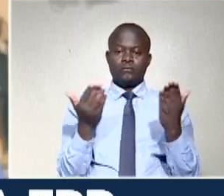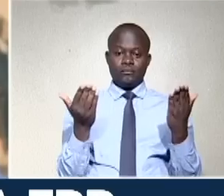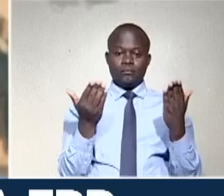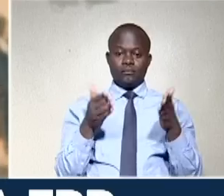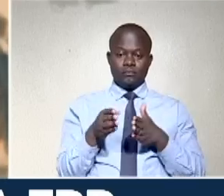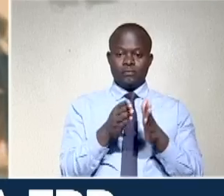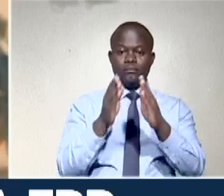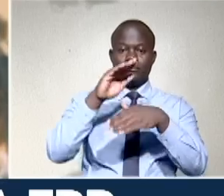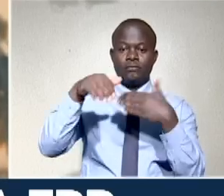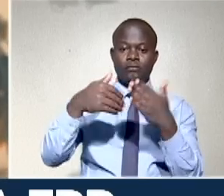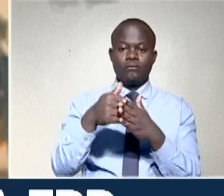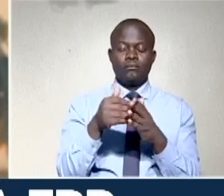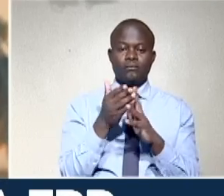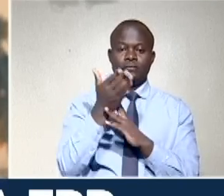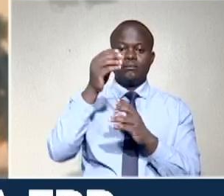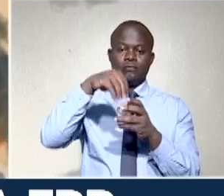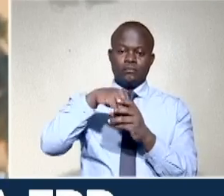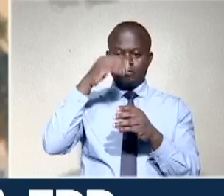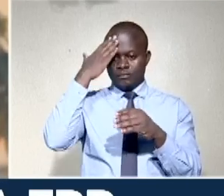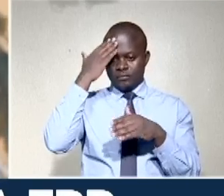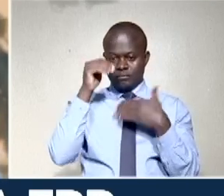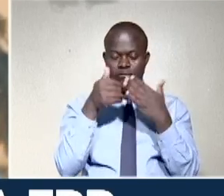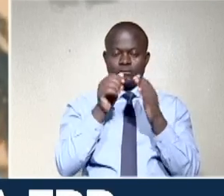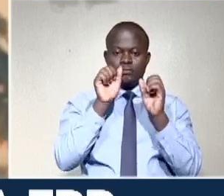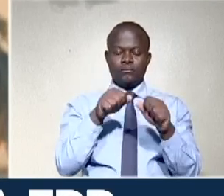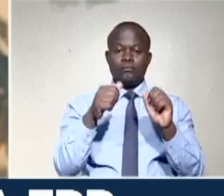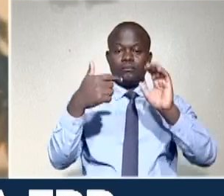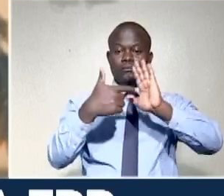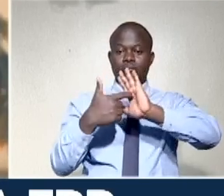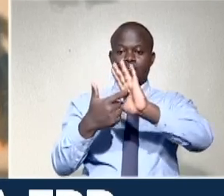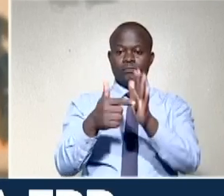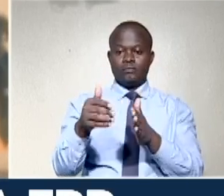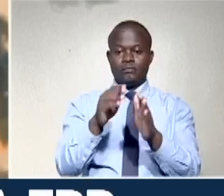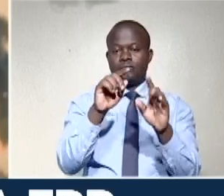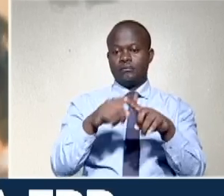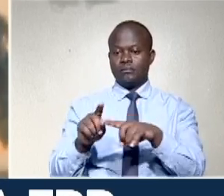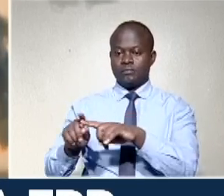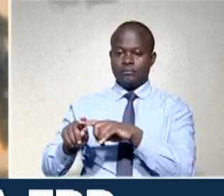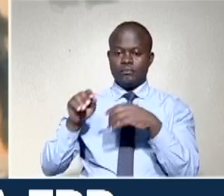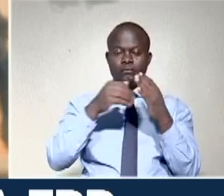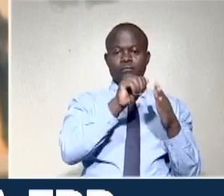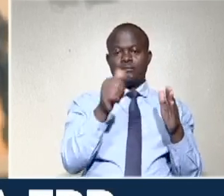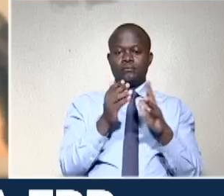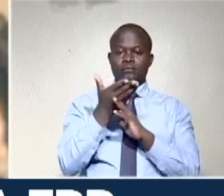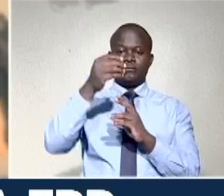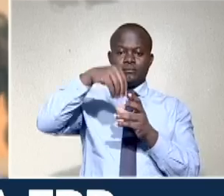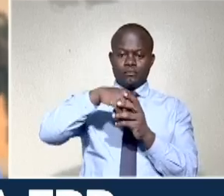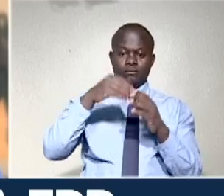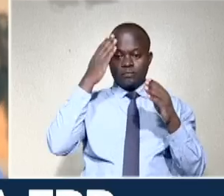nzira yose FPR yagiye aciyemo kugira ngo batugaragarize inzira zindi zitane banyuzemo tumenye